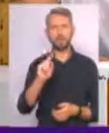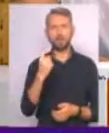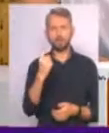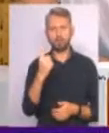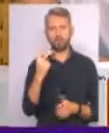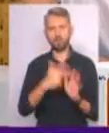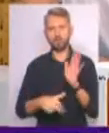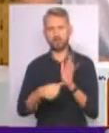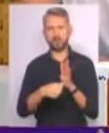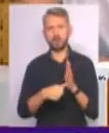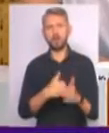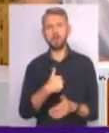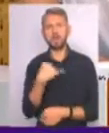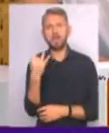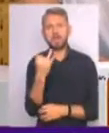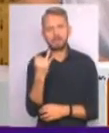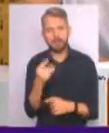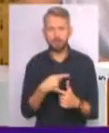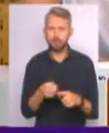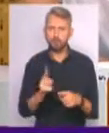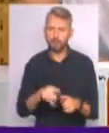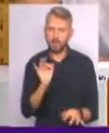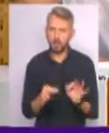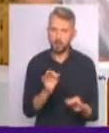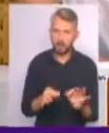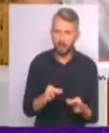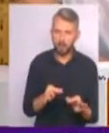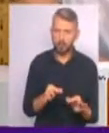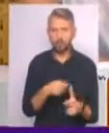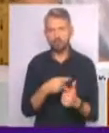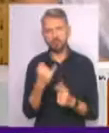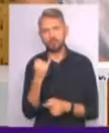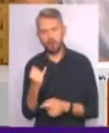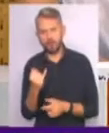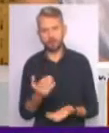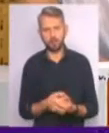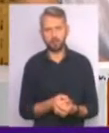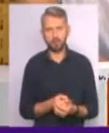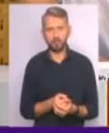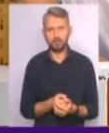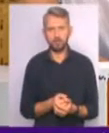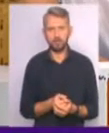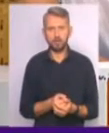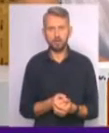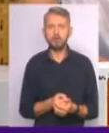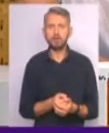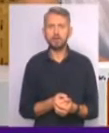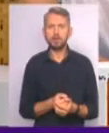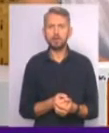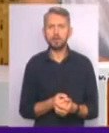1,86 м. От мені цікаво, власне, чи це нормально згідно тих параметрів, які в мене на сьогодні є. І ви знаєте,